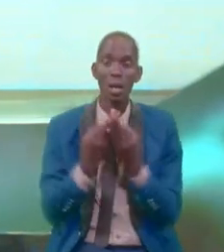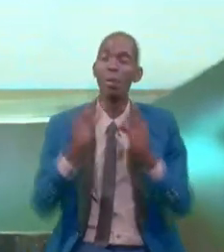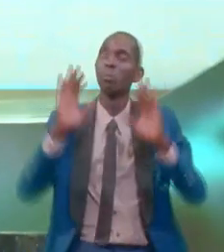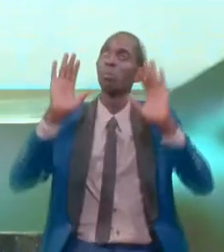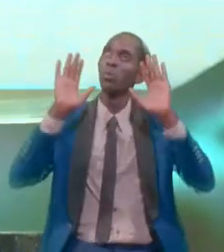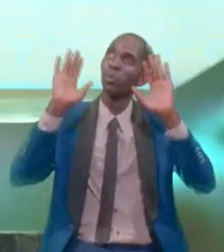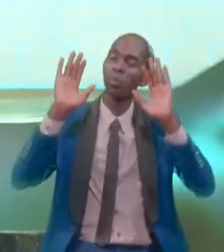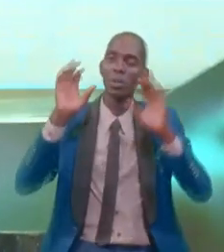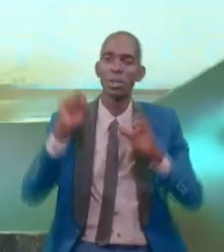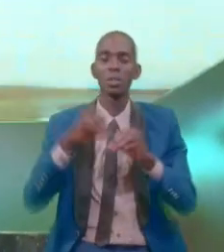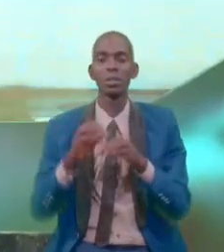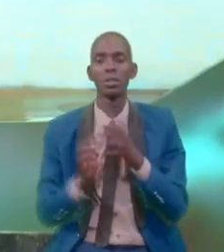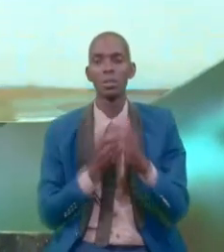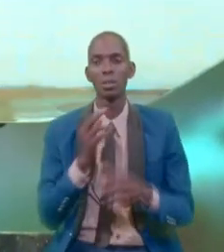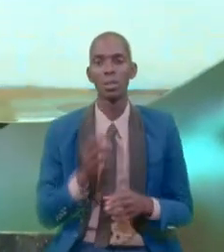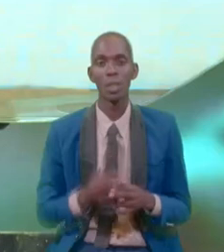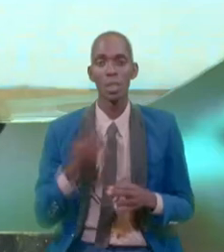merveilles.